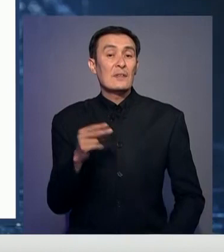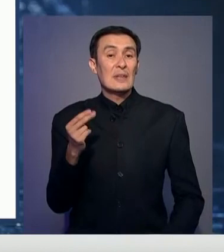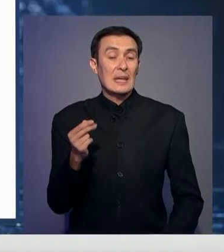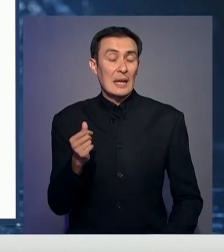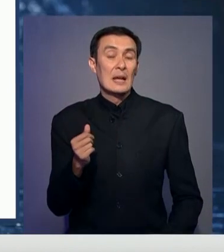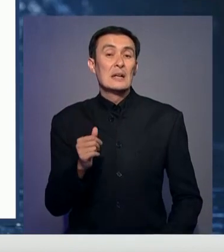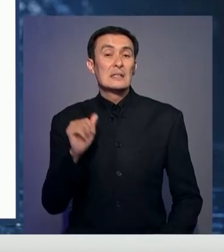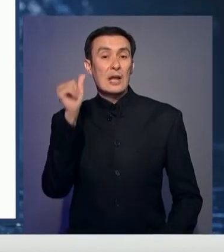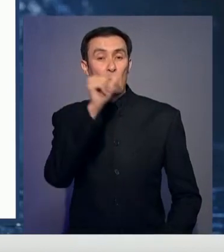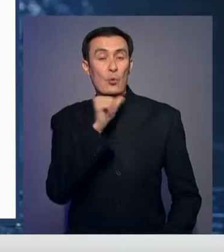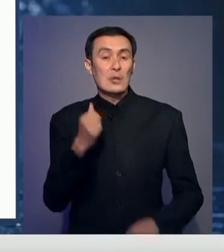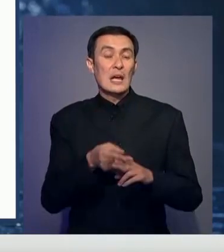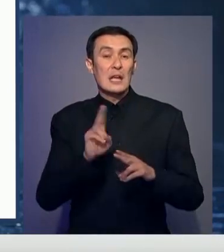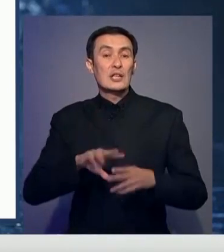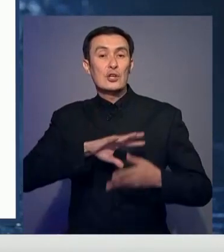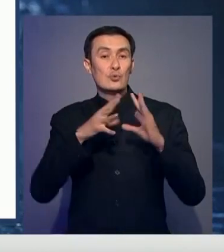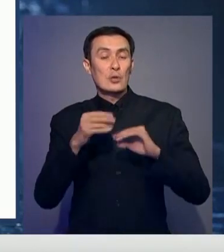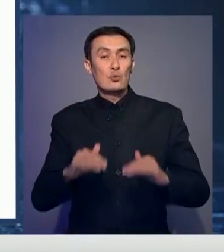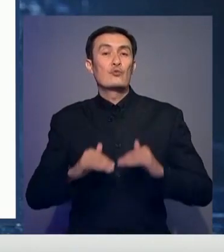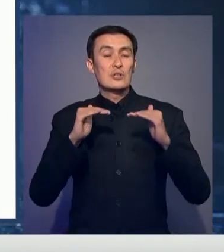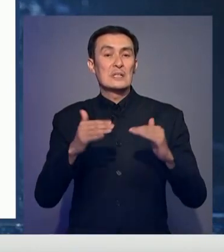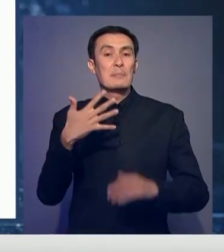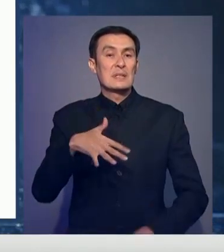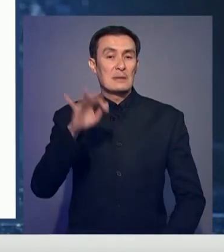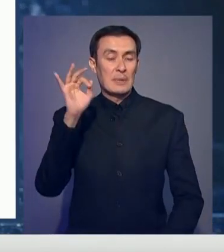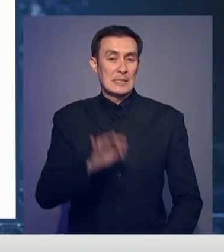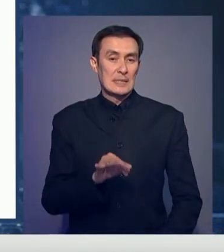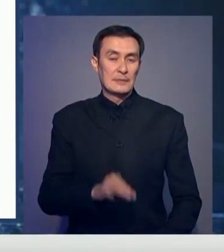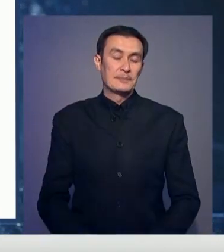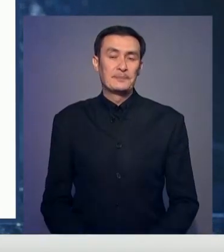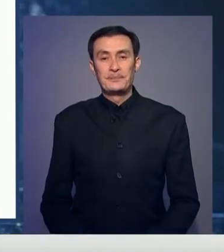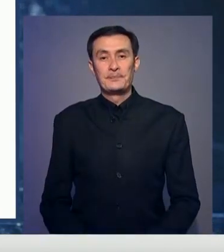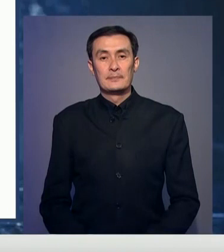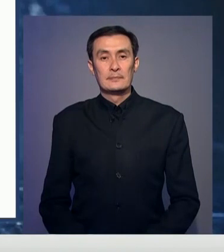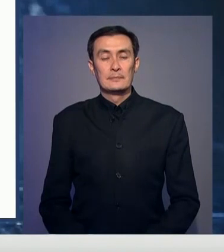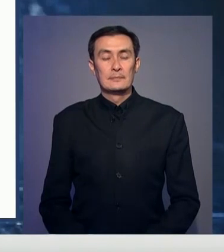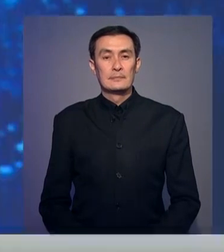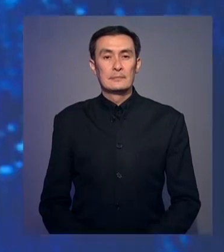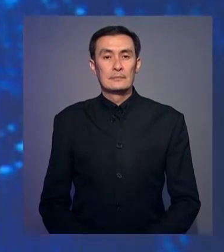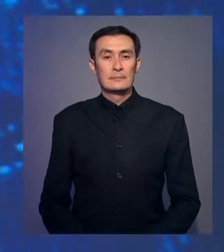тенге. За год этот показатель вырос на 50%.